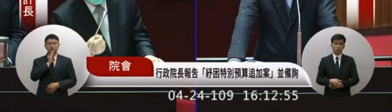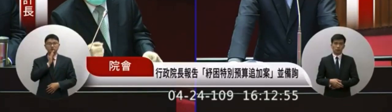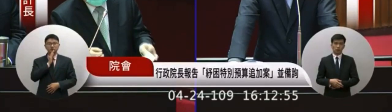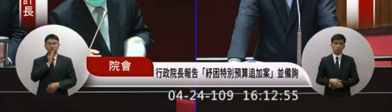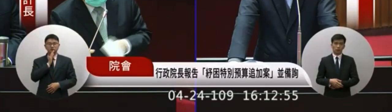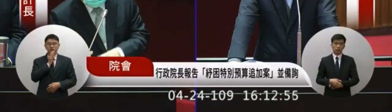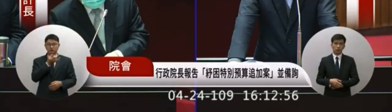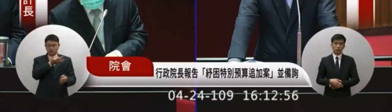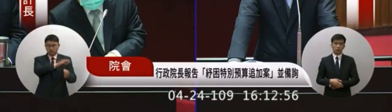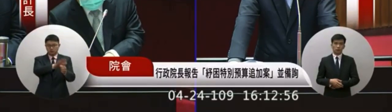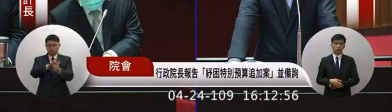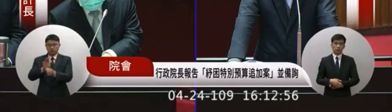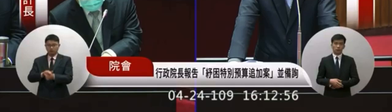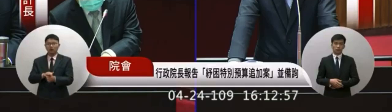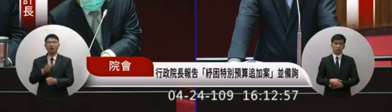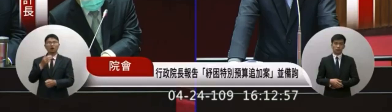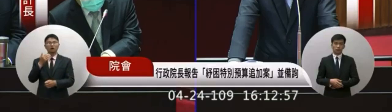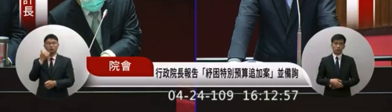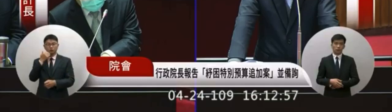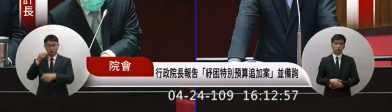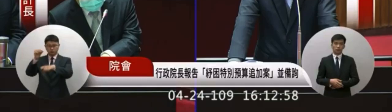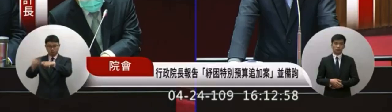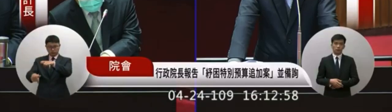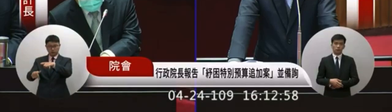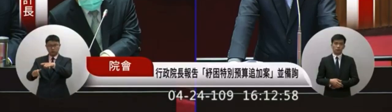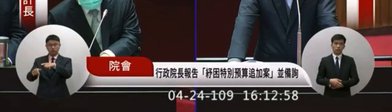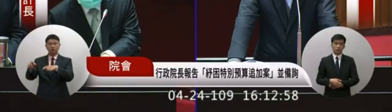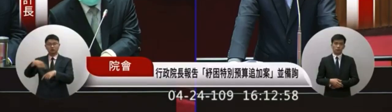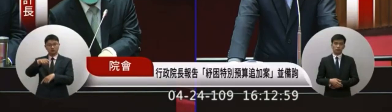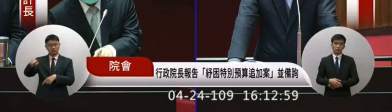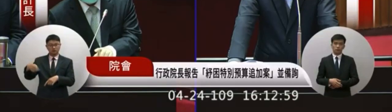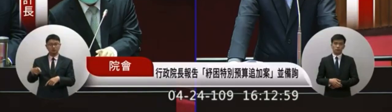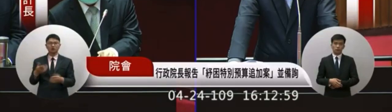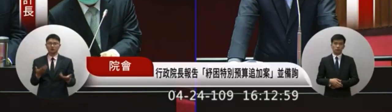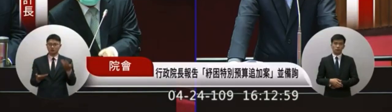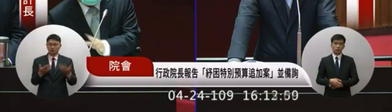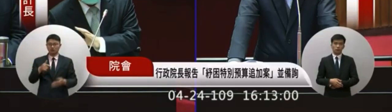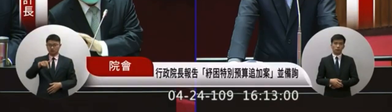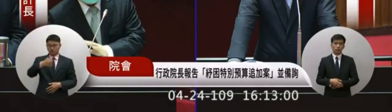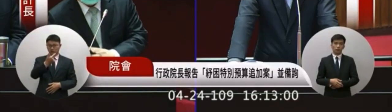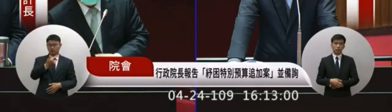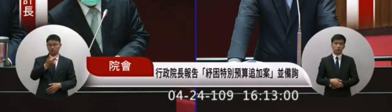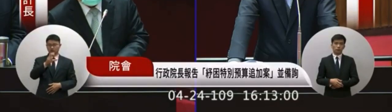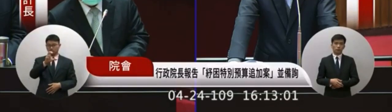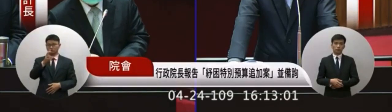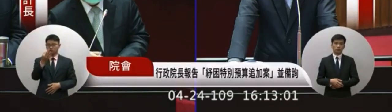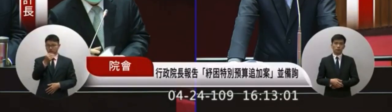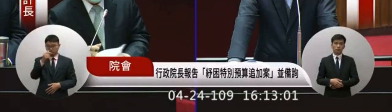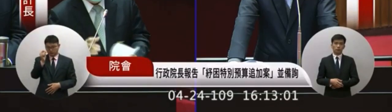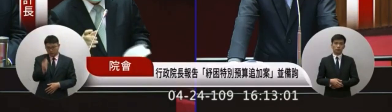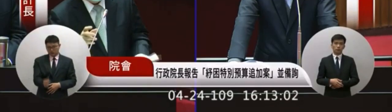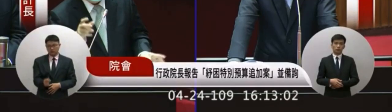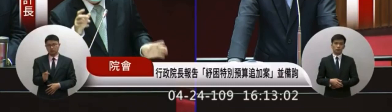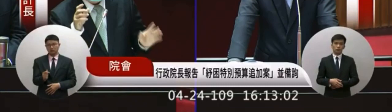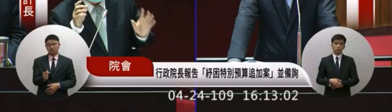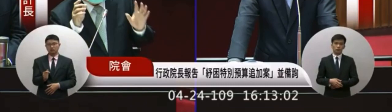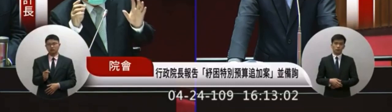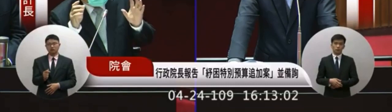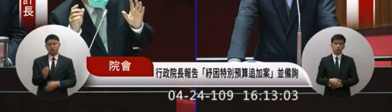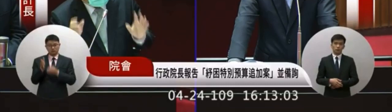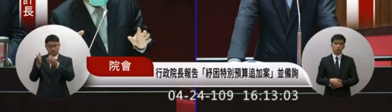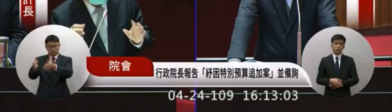的口袋。如果进到企业的口袋的话，它会有大概670几亿到